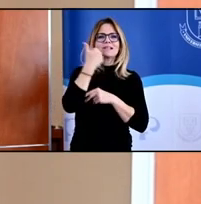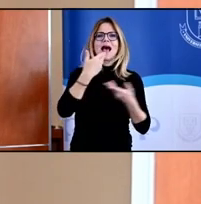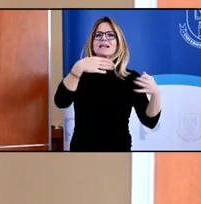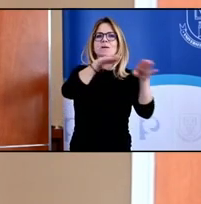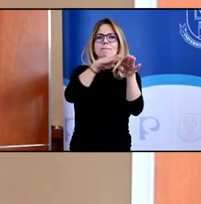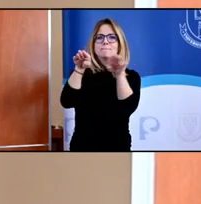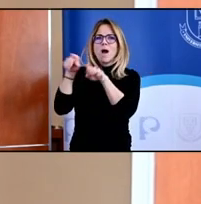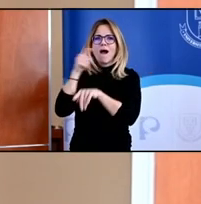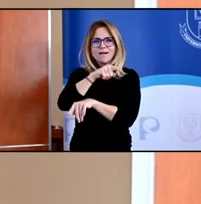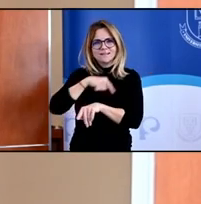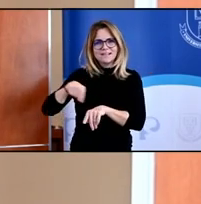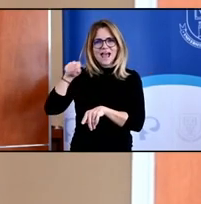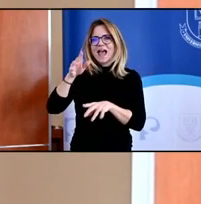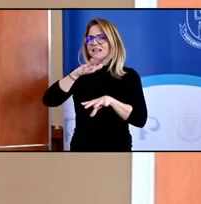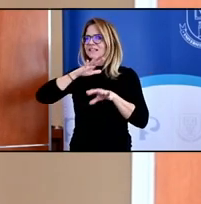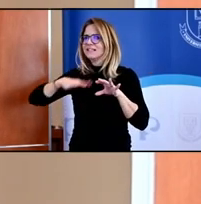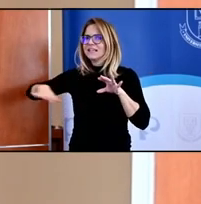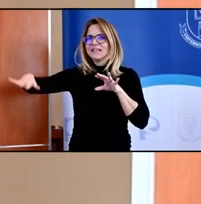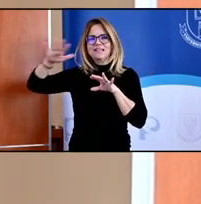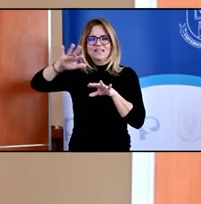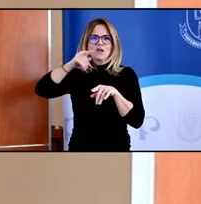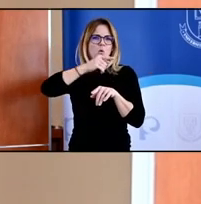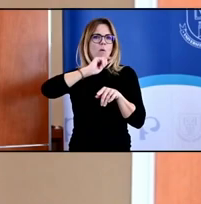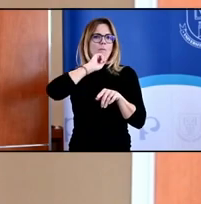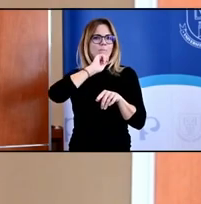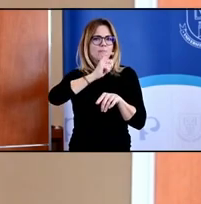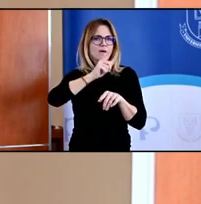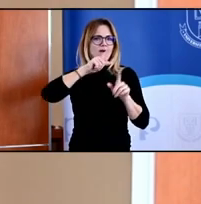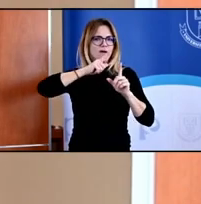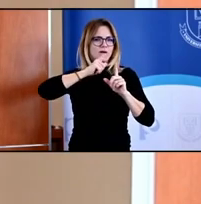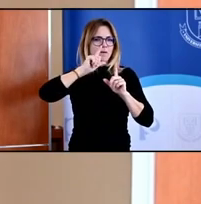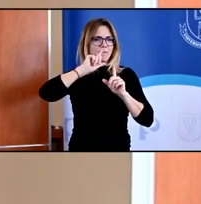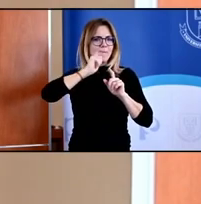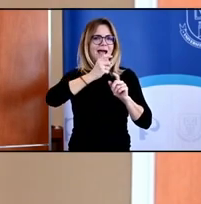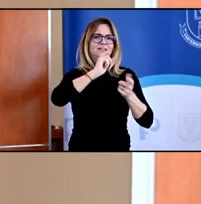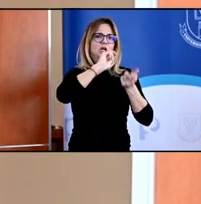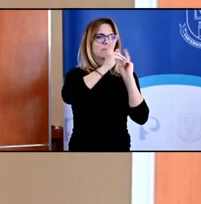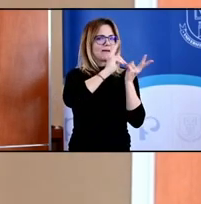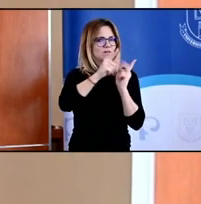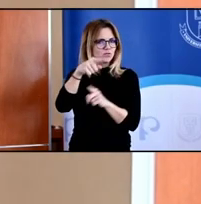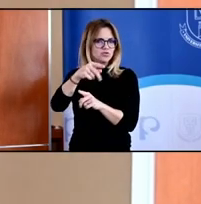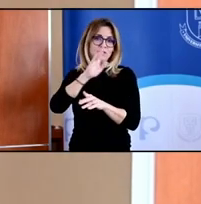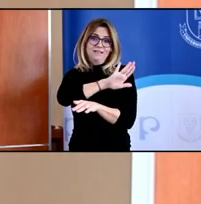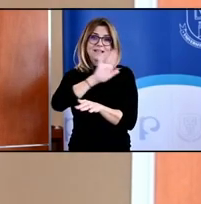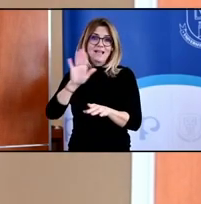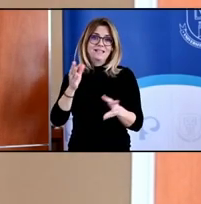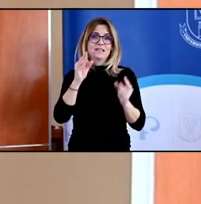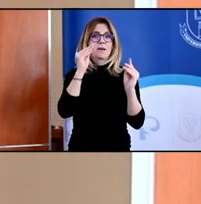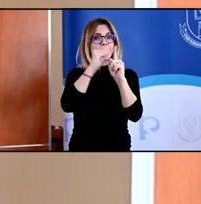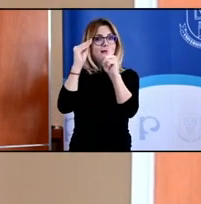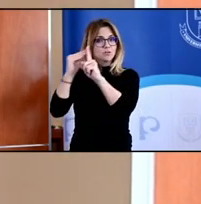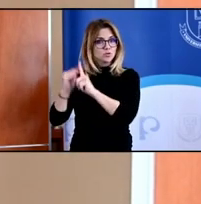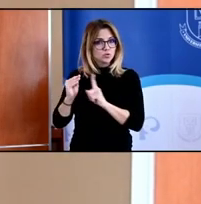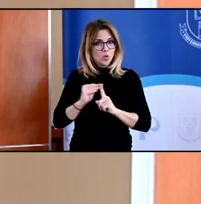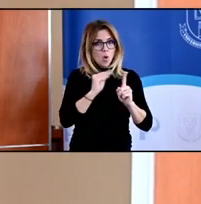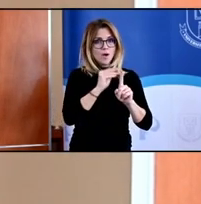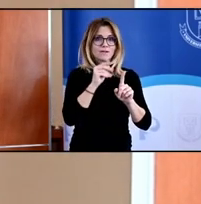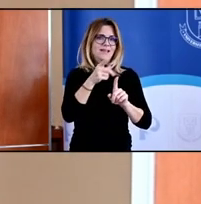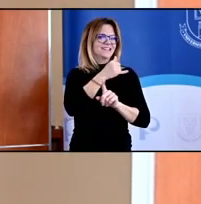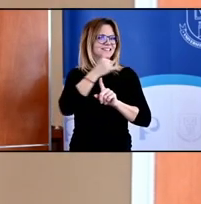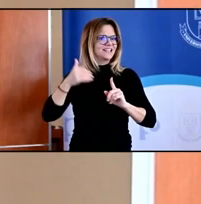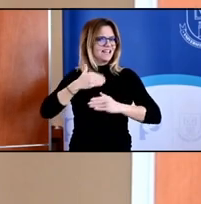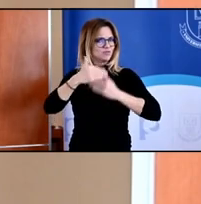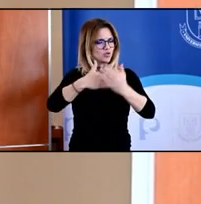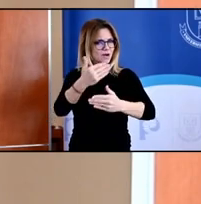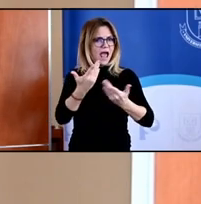wesprameben pályázatos programot valósítanak meg nekik tartottuk a mentorálási alkalmakat a felkészülési év során